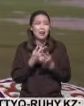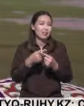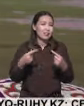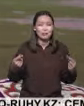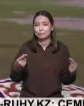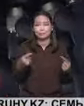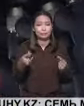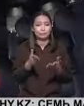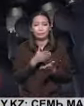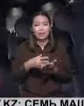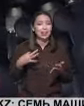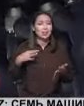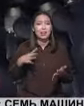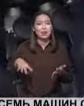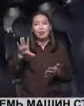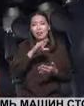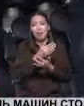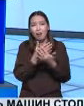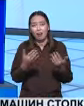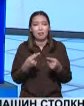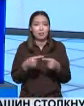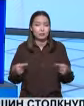пристрастия. Он касается всех и каждого.